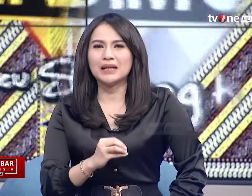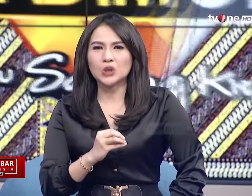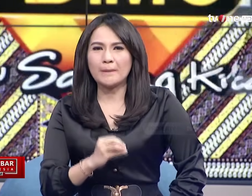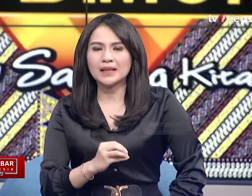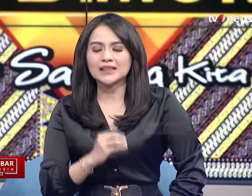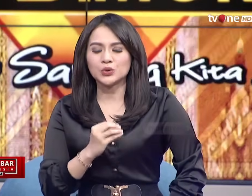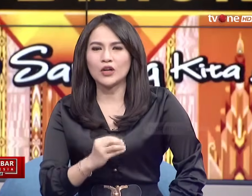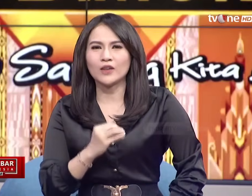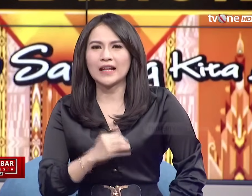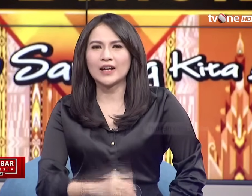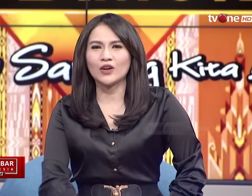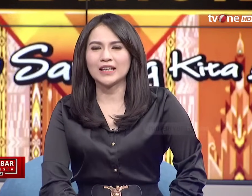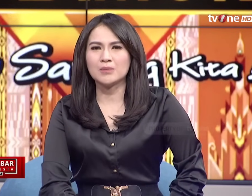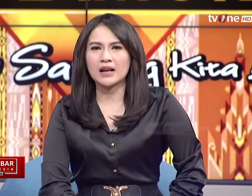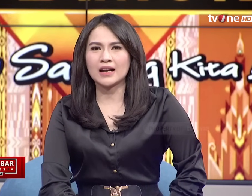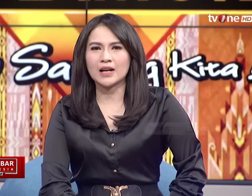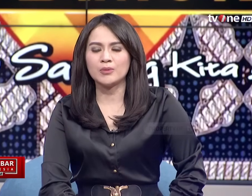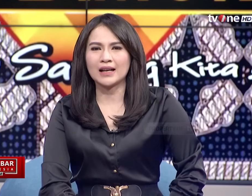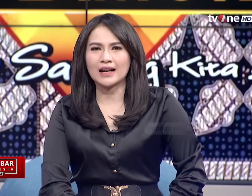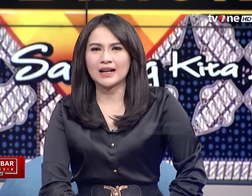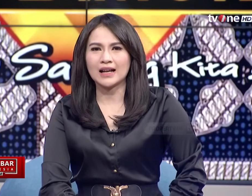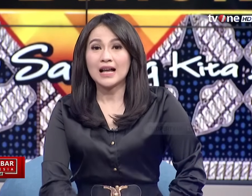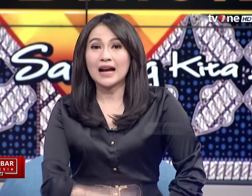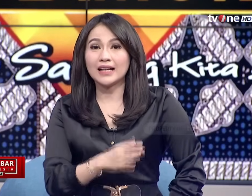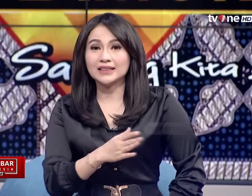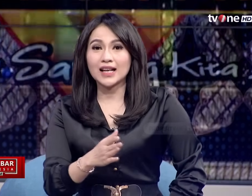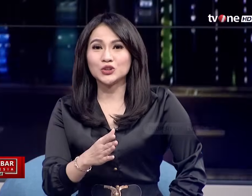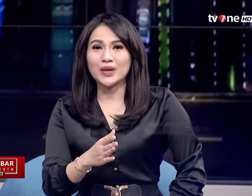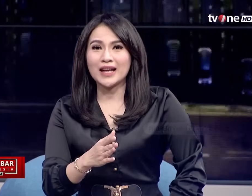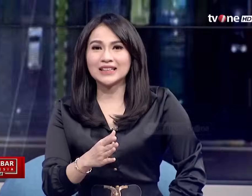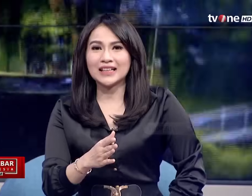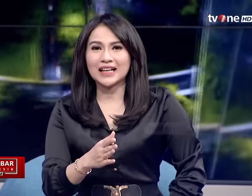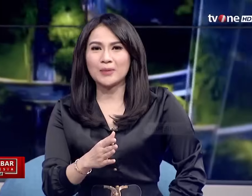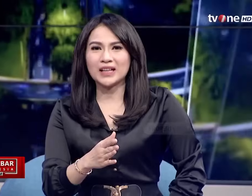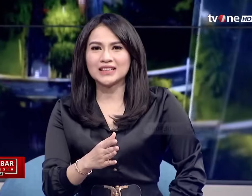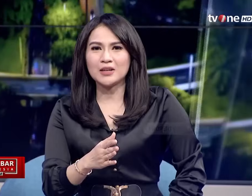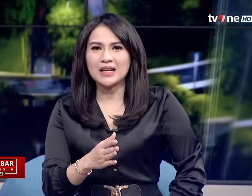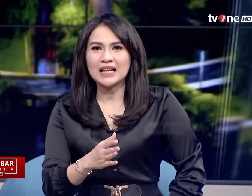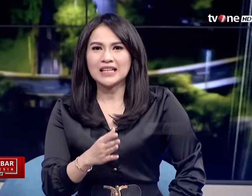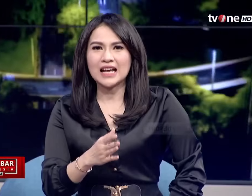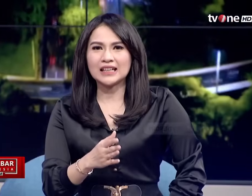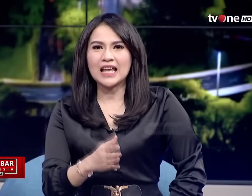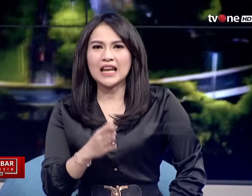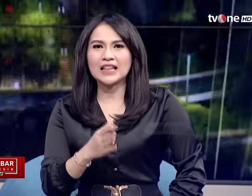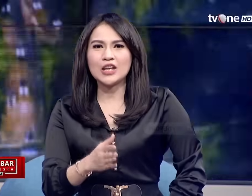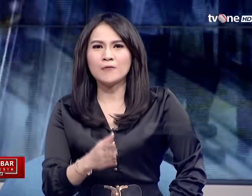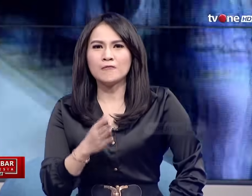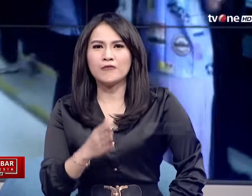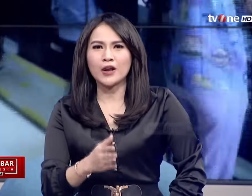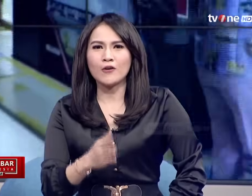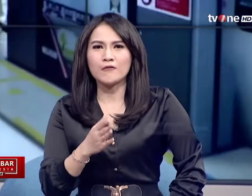dalam debat coapres tentunya dilontarkan oleh Gibran rak bumi ngeraka ada istilah juga yang ditanyakan kepada Cak Imin yakni